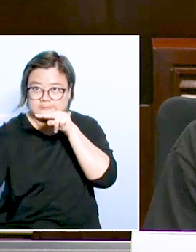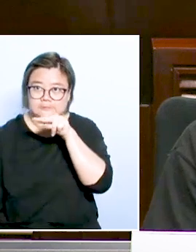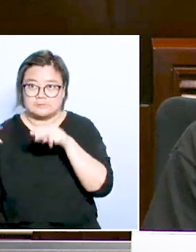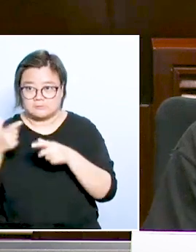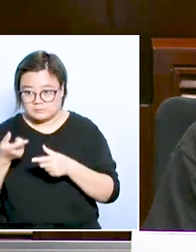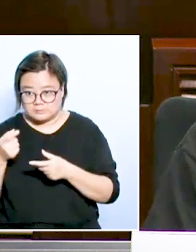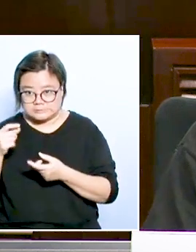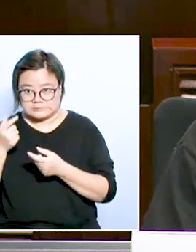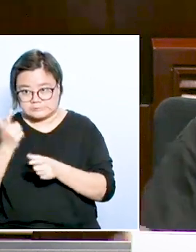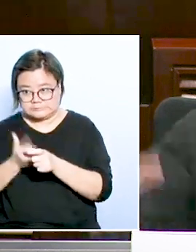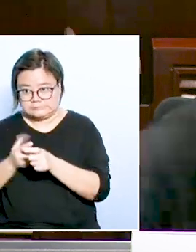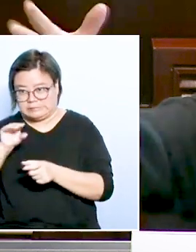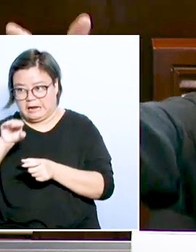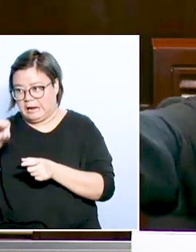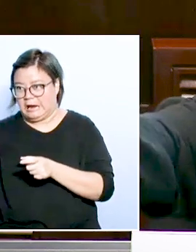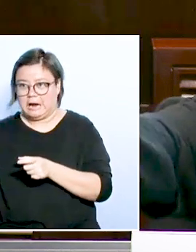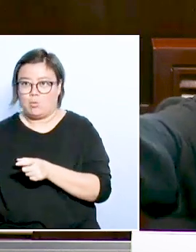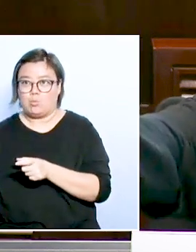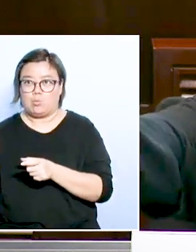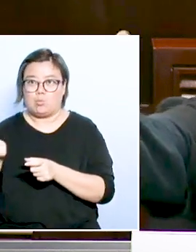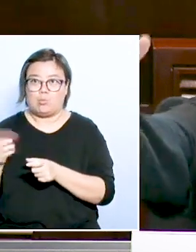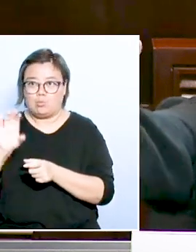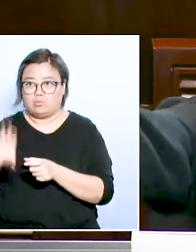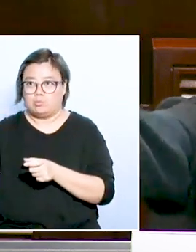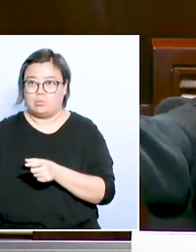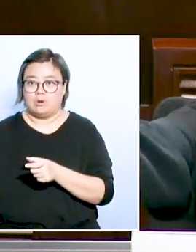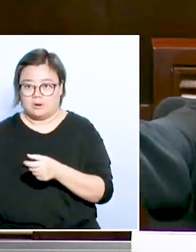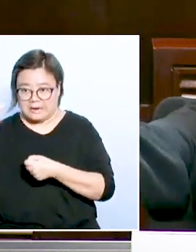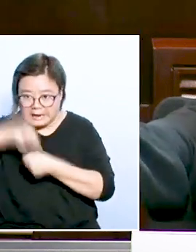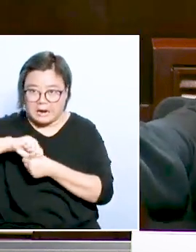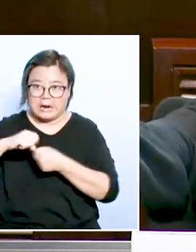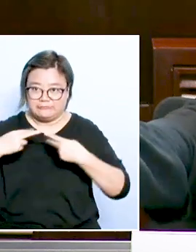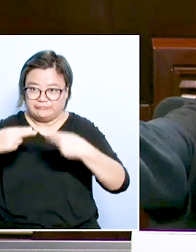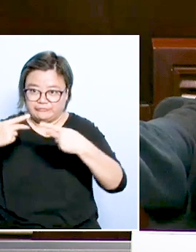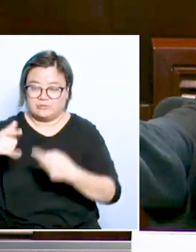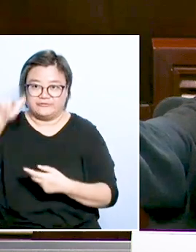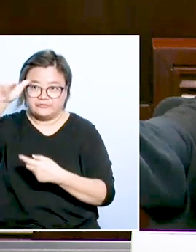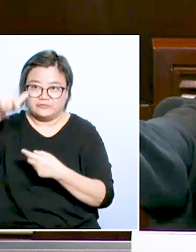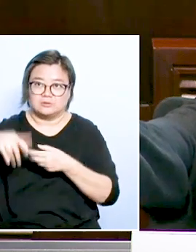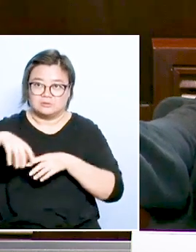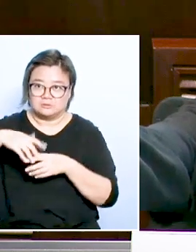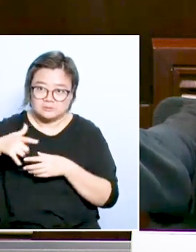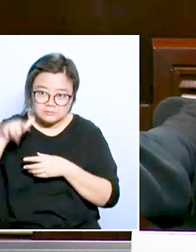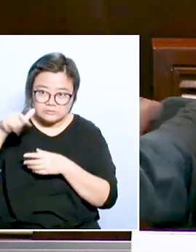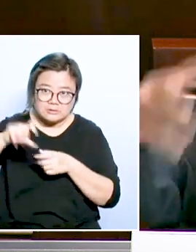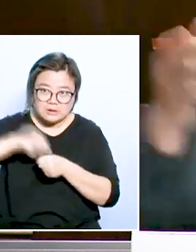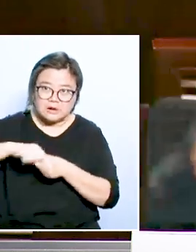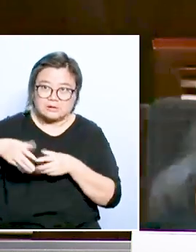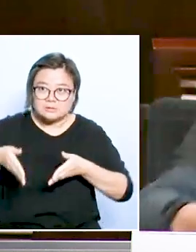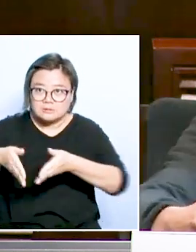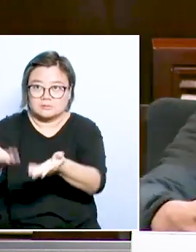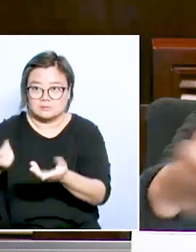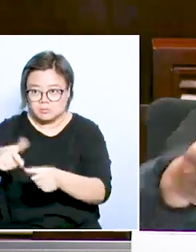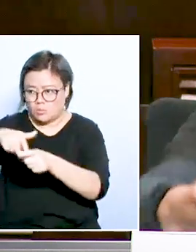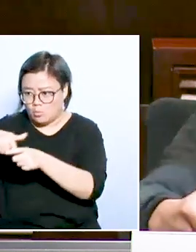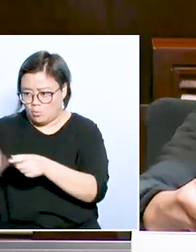琴日我去示威，原來要揾啲錢啊，揾咁多錢，嗰度已經差唔多5000億，擁住